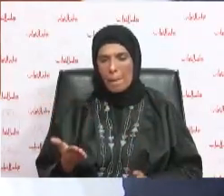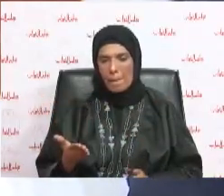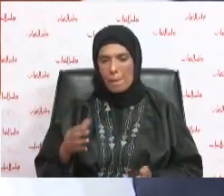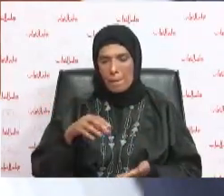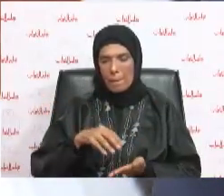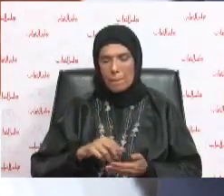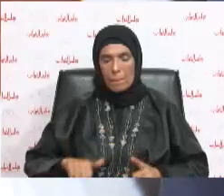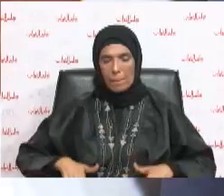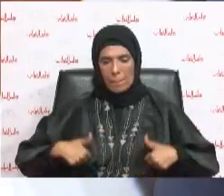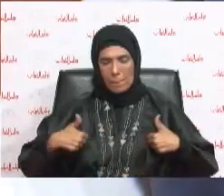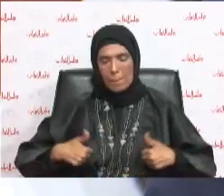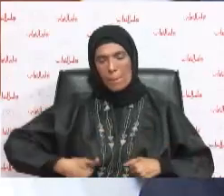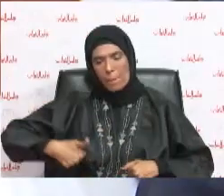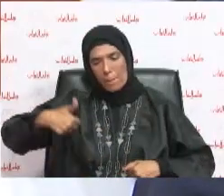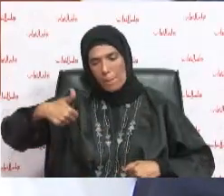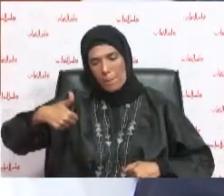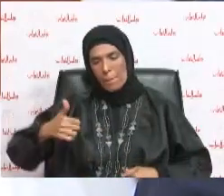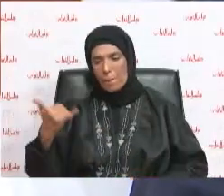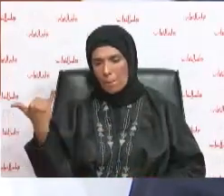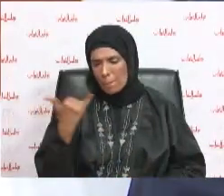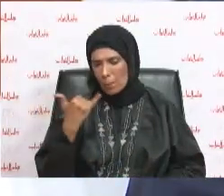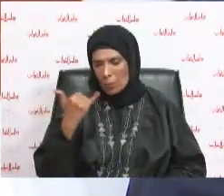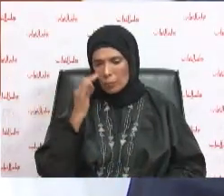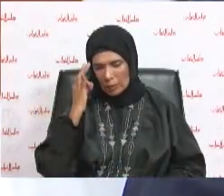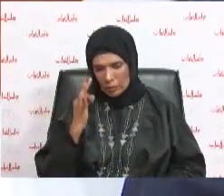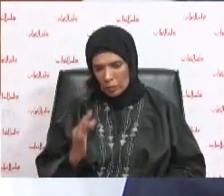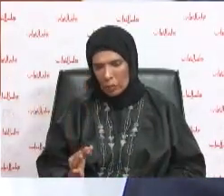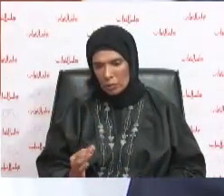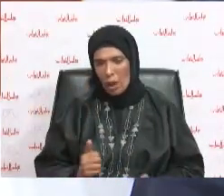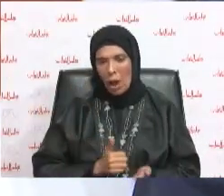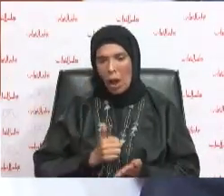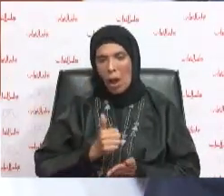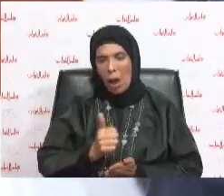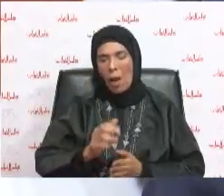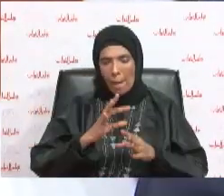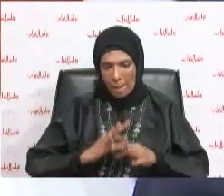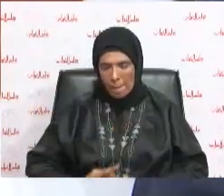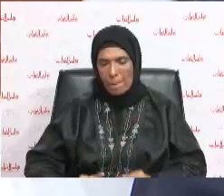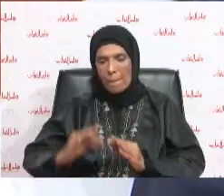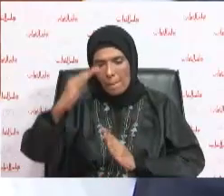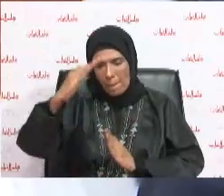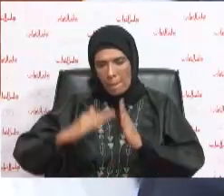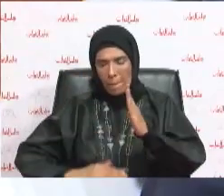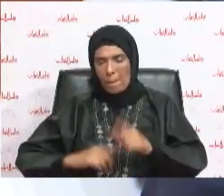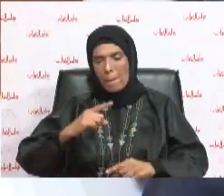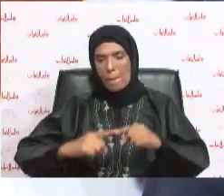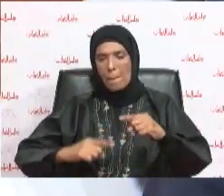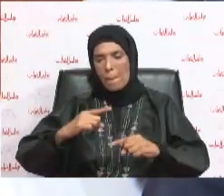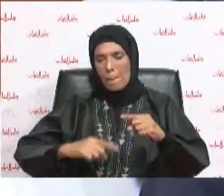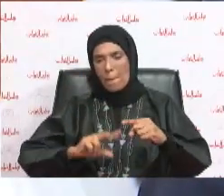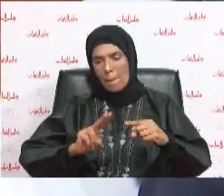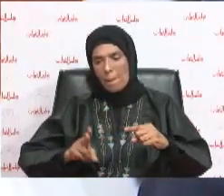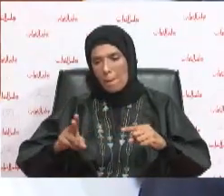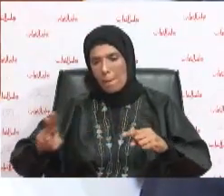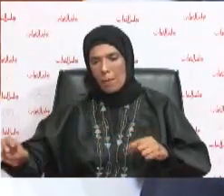للحياة، والإنسان يحتاج إلى اعتماد أساليب مستدامة بيئيا لتقليل الأشكال المتعددة للتوفر